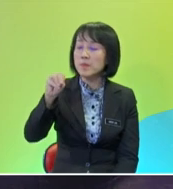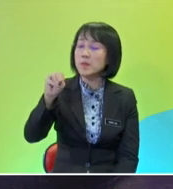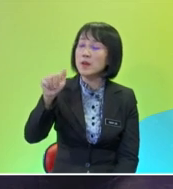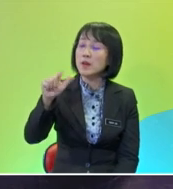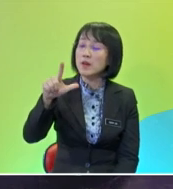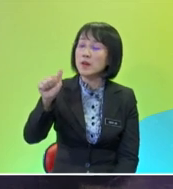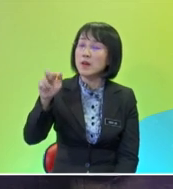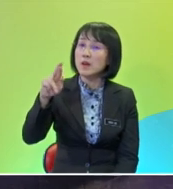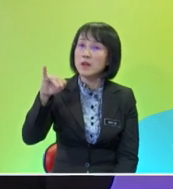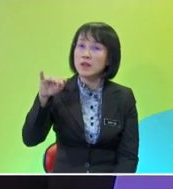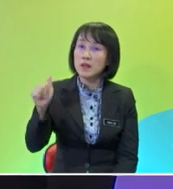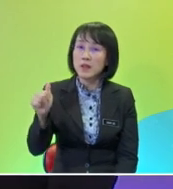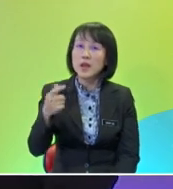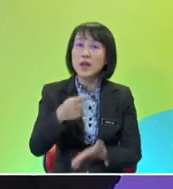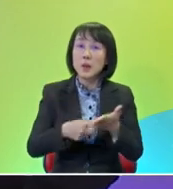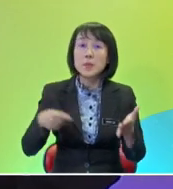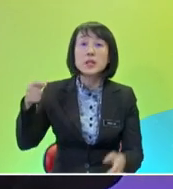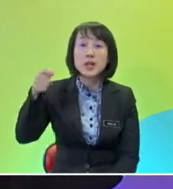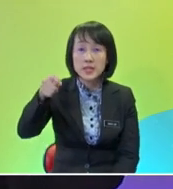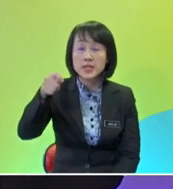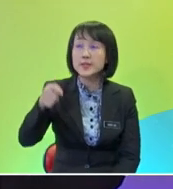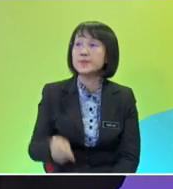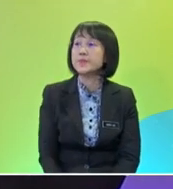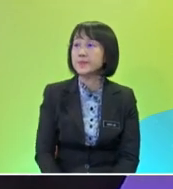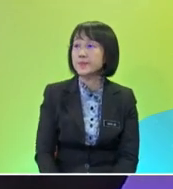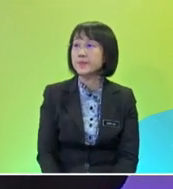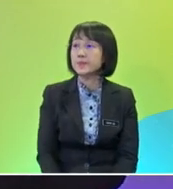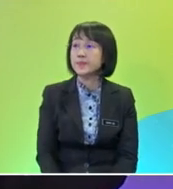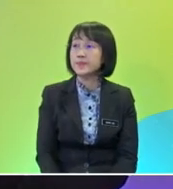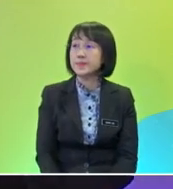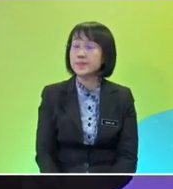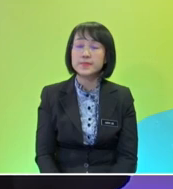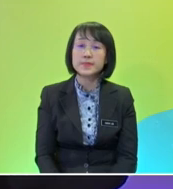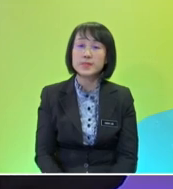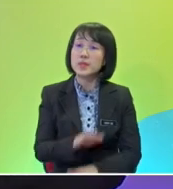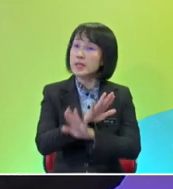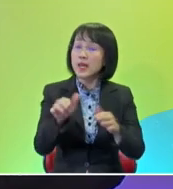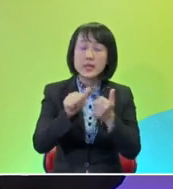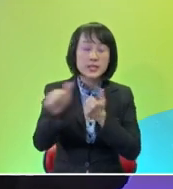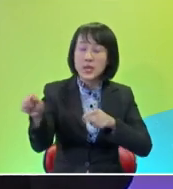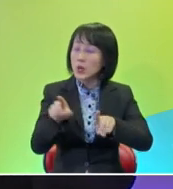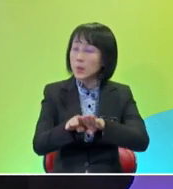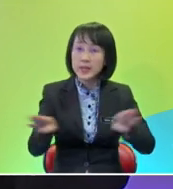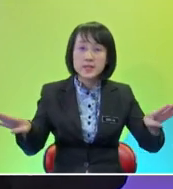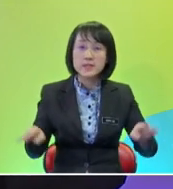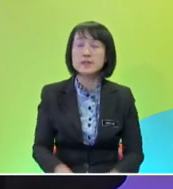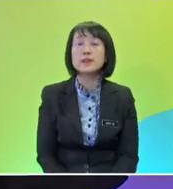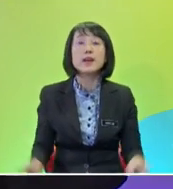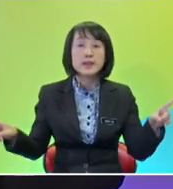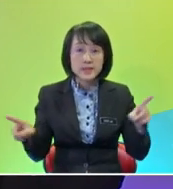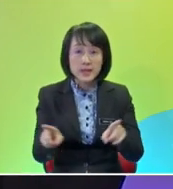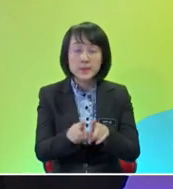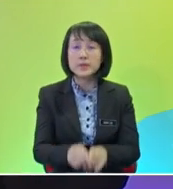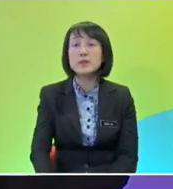pula gejalanya? Okey. Untuk tanda dan gejala demam malaria, dia tak jauh beza. Sama juga.